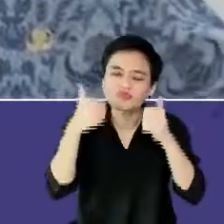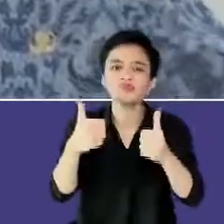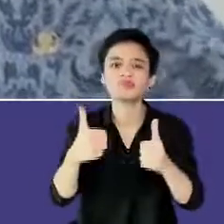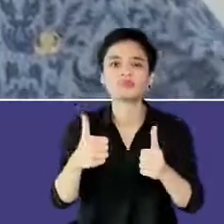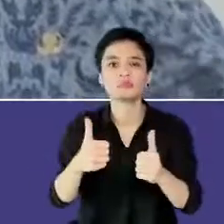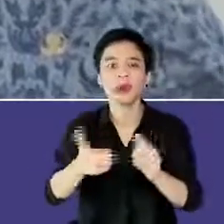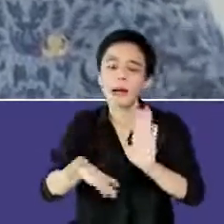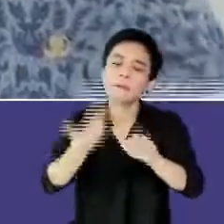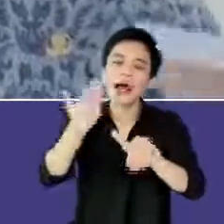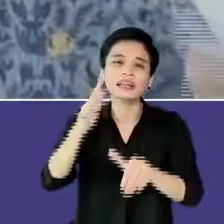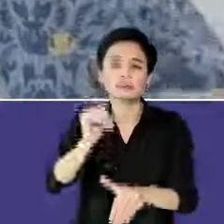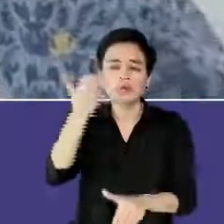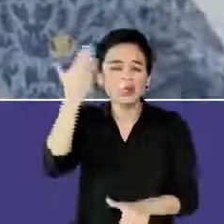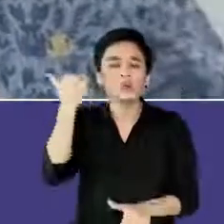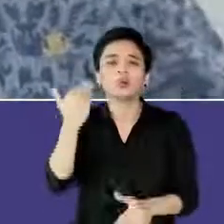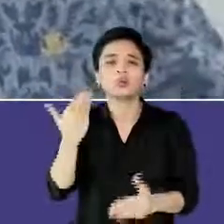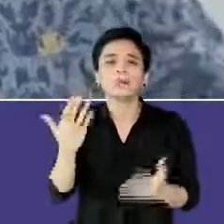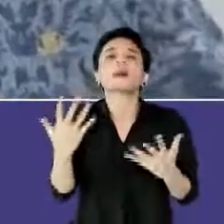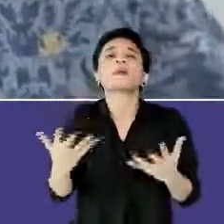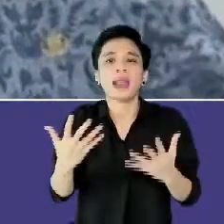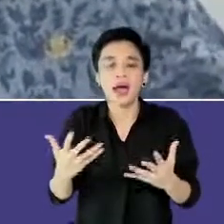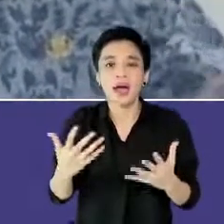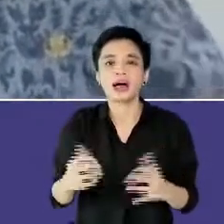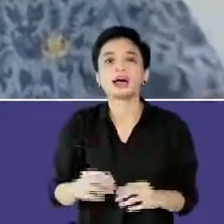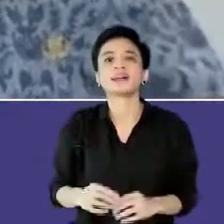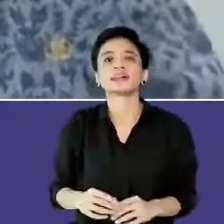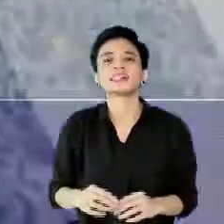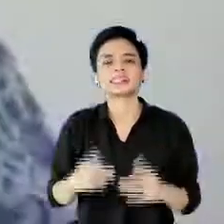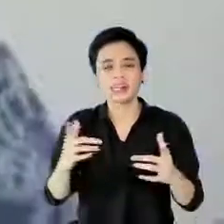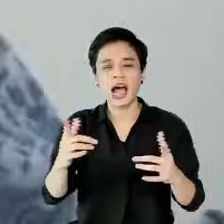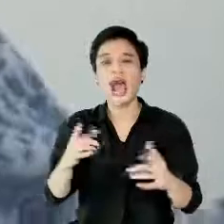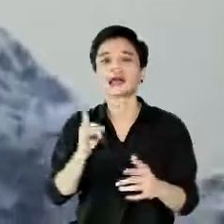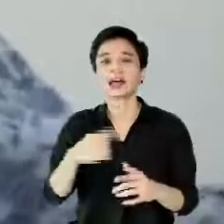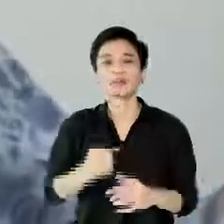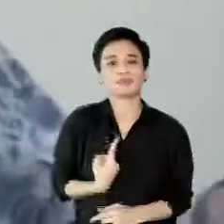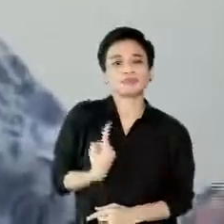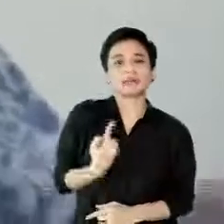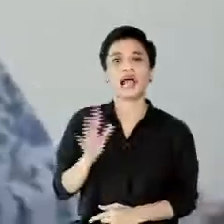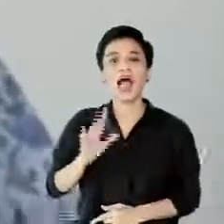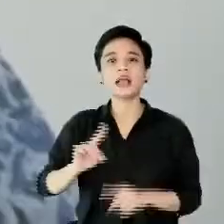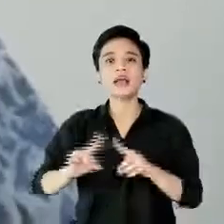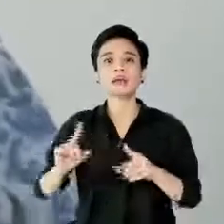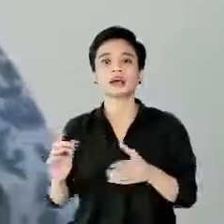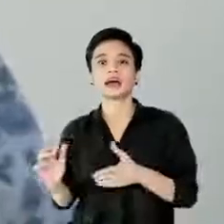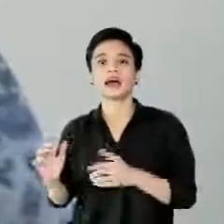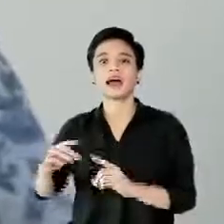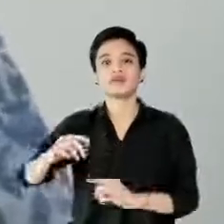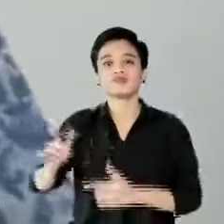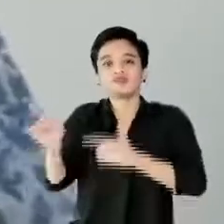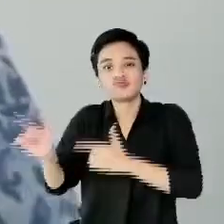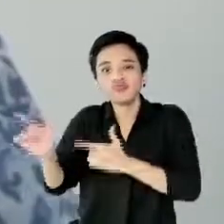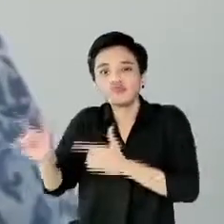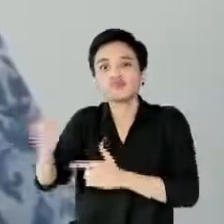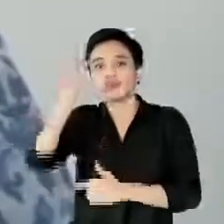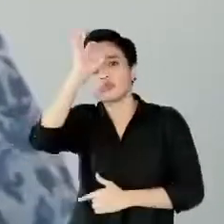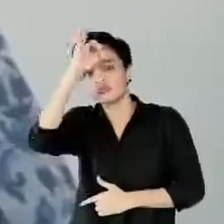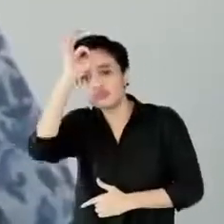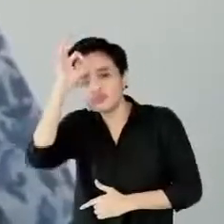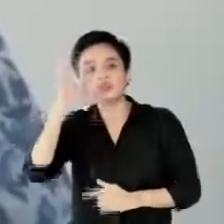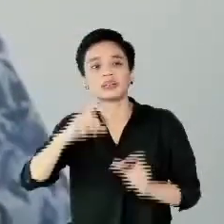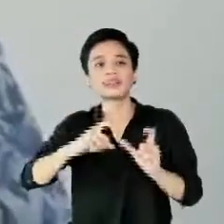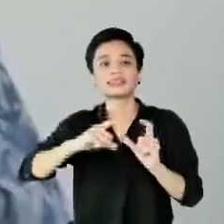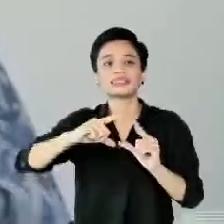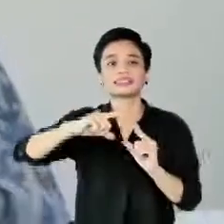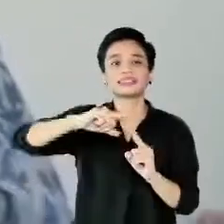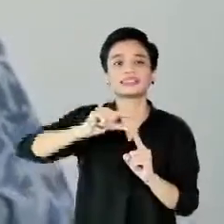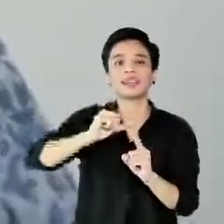dahulu ya kita lakukan tentunya operasi kebunnya antara TNI Polri dan Satpol PP